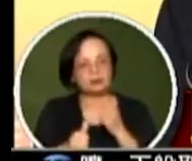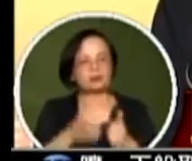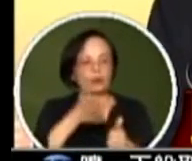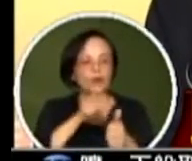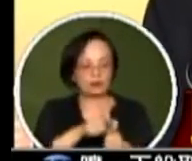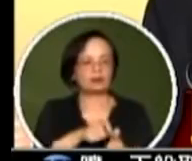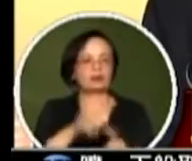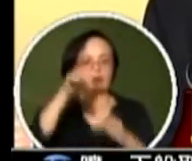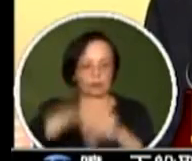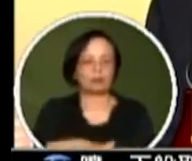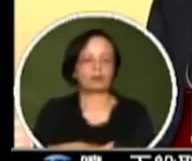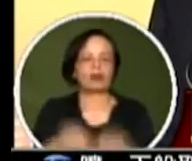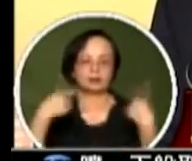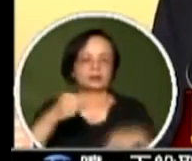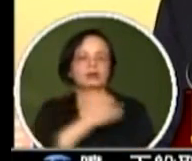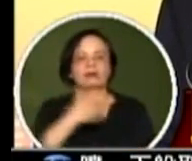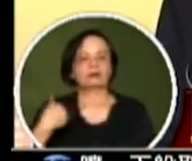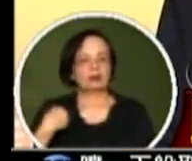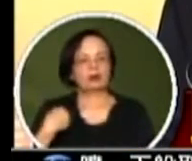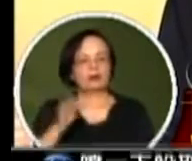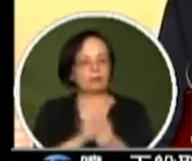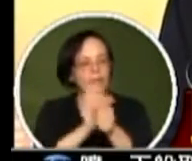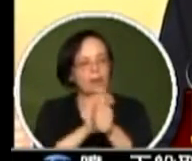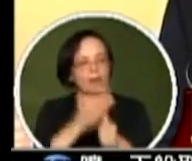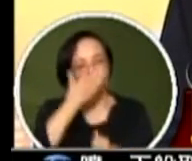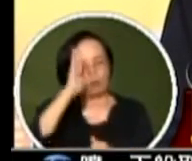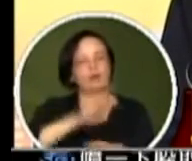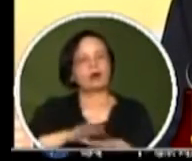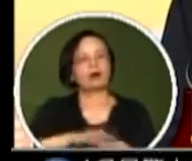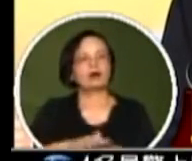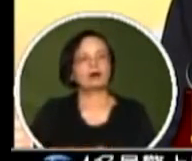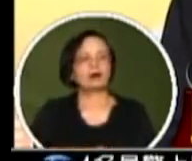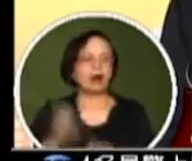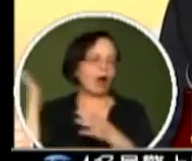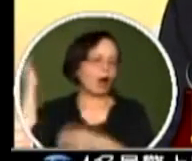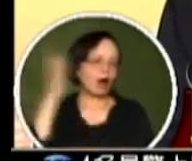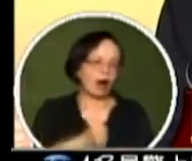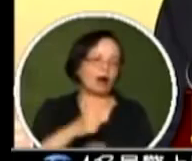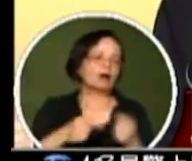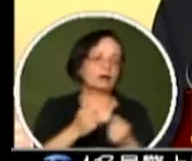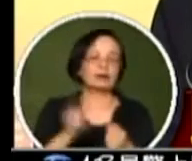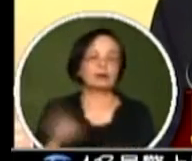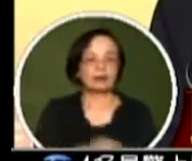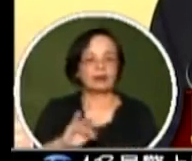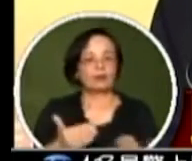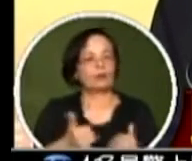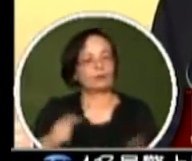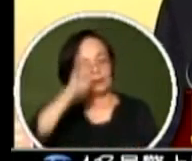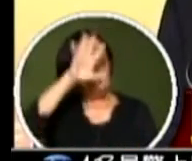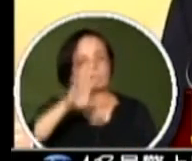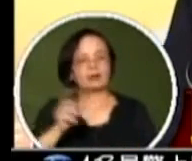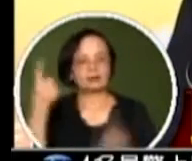吼，并且打破。国民党60-70年来垄断立法院的这个政治生态